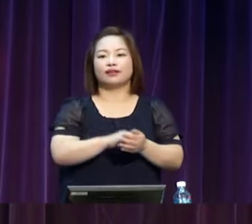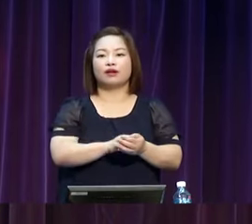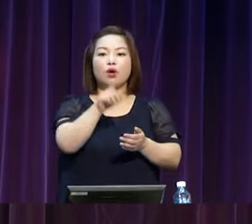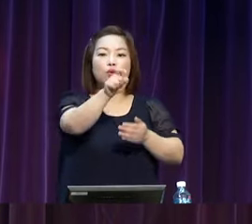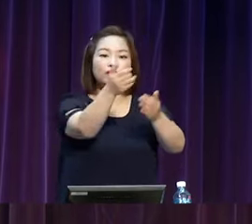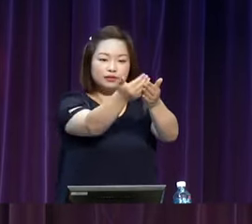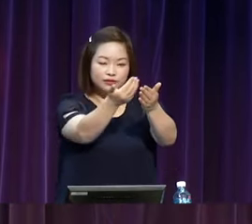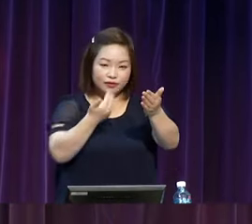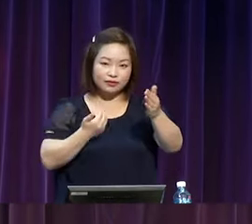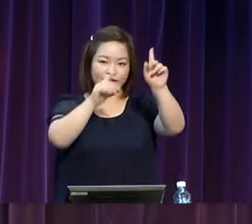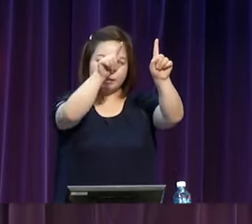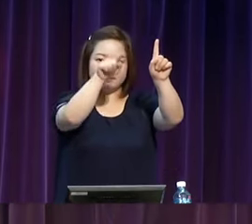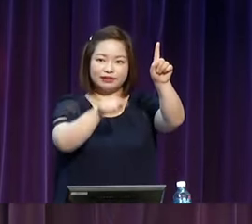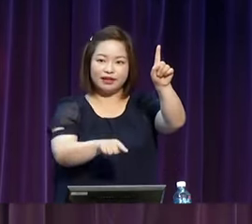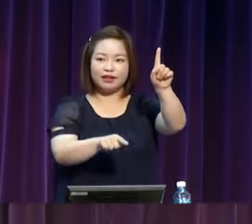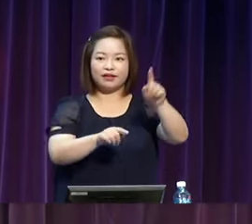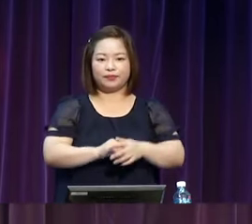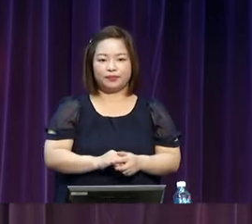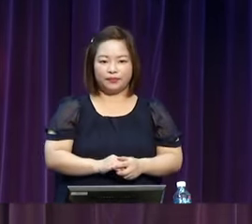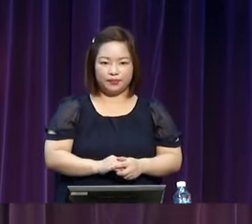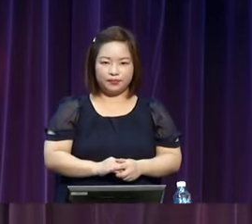1장